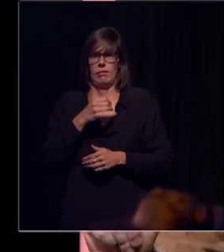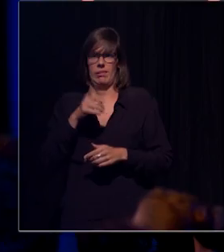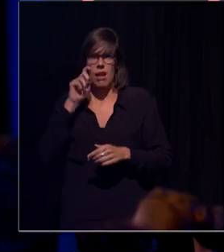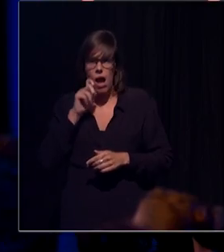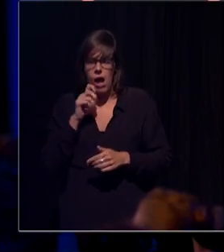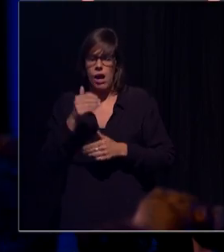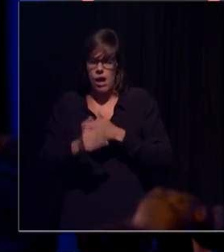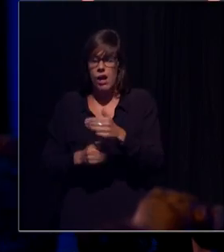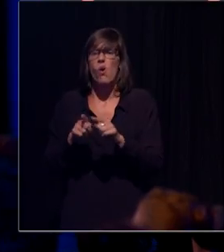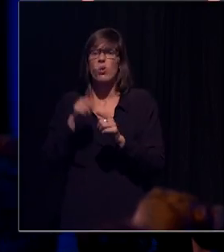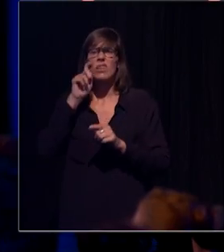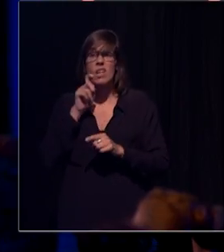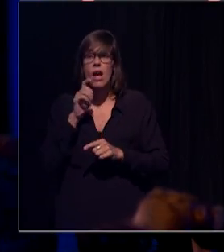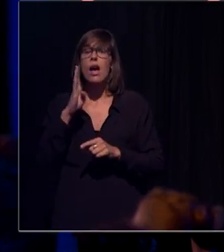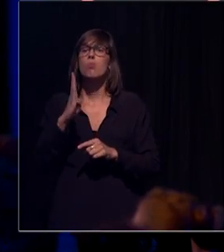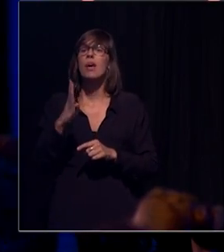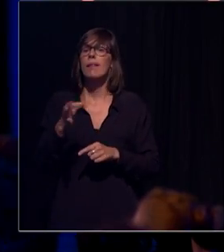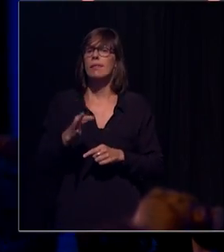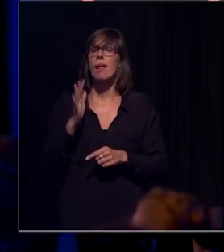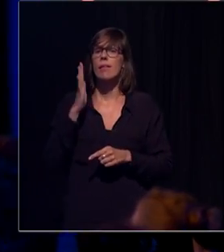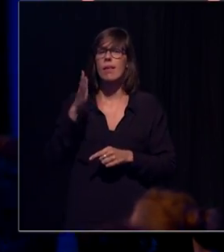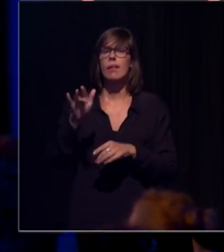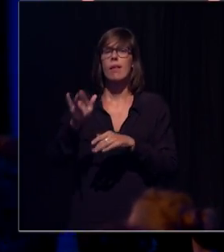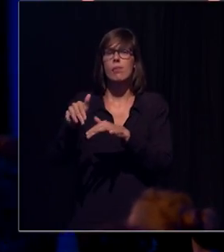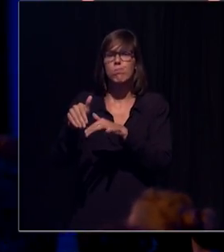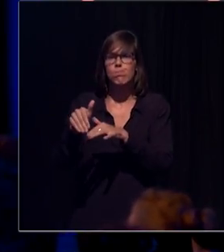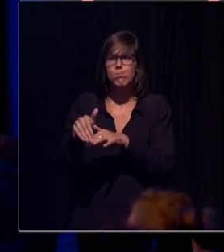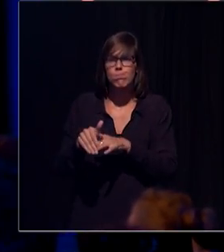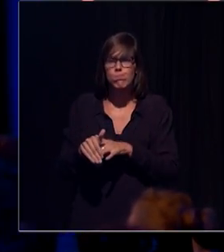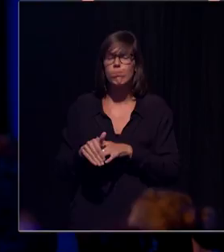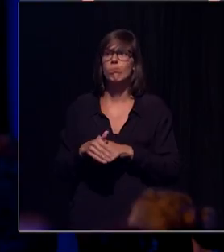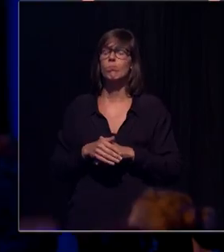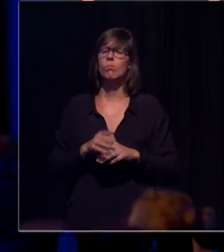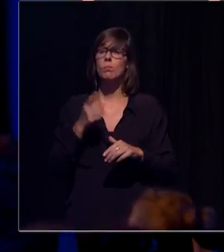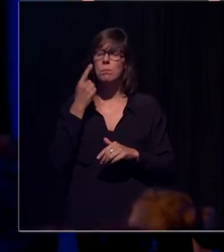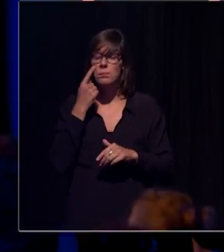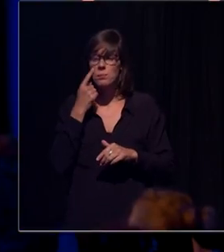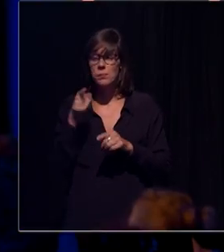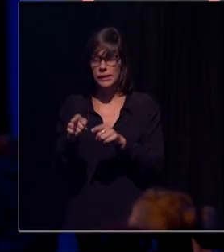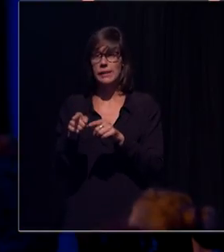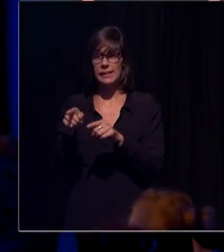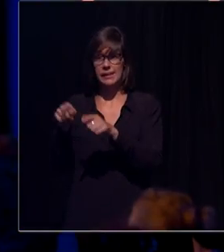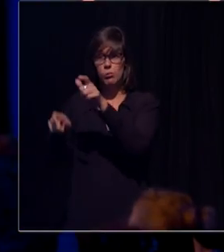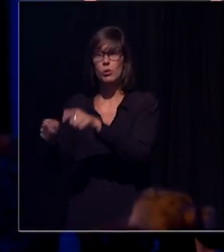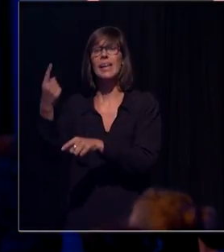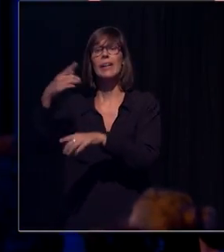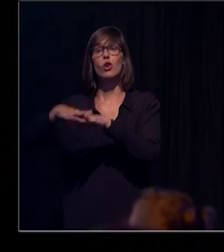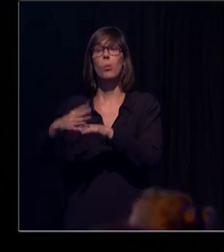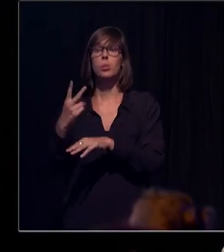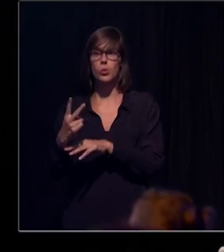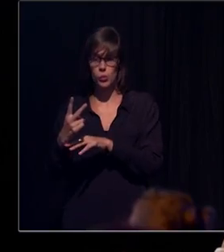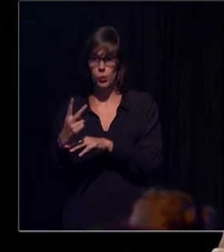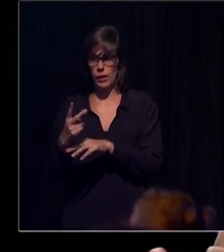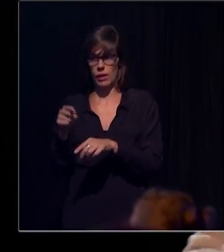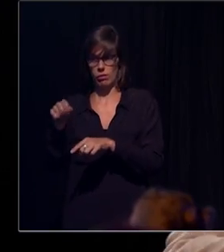is. Je wordt niet van één dag op de andere dik. Je wordt niet van één dag op de andere oud. En je stopt niet met bewegen van